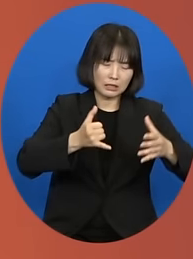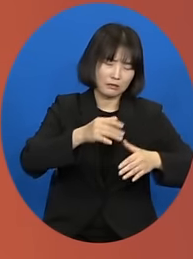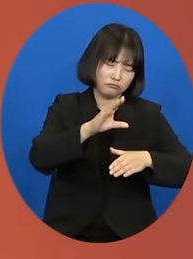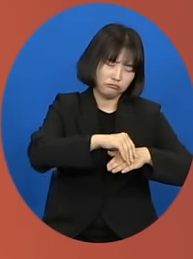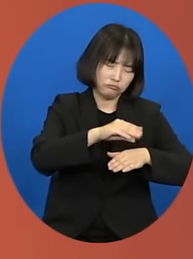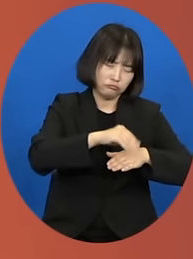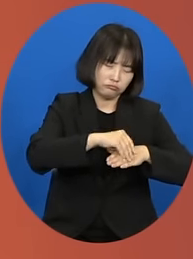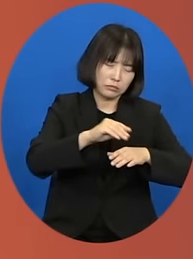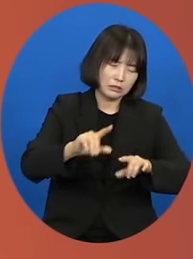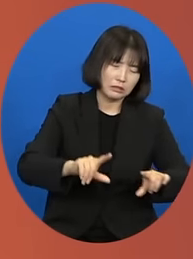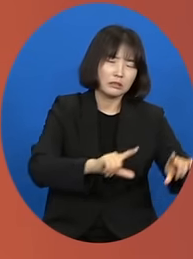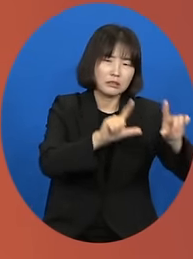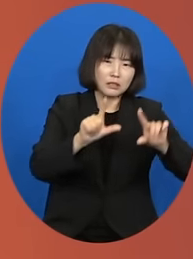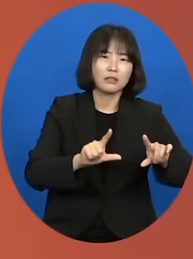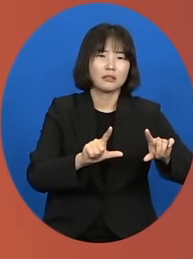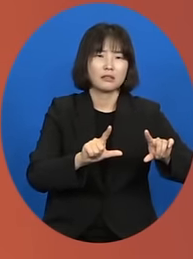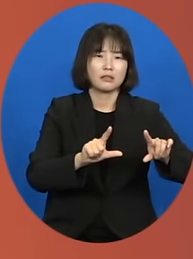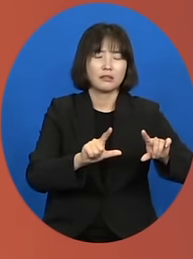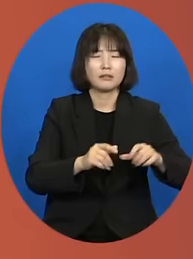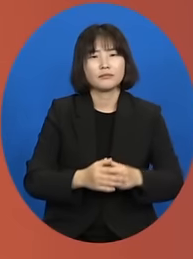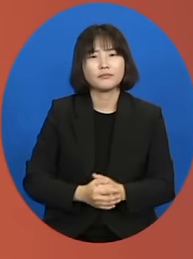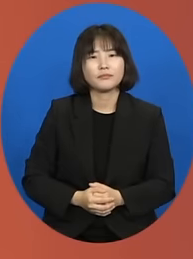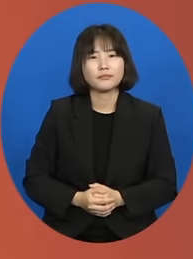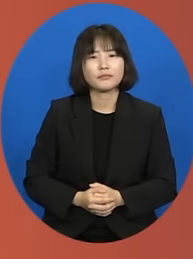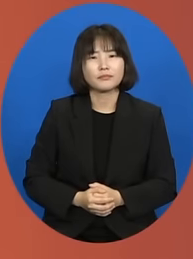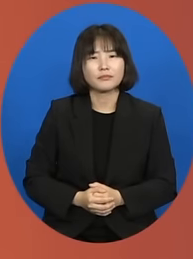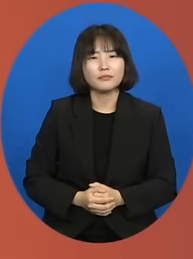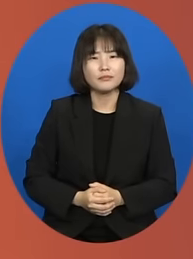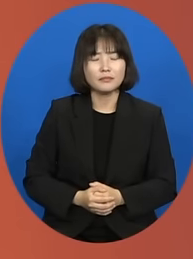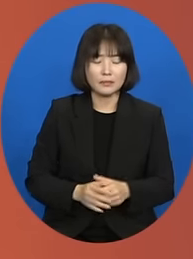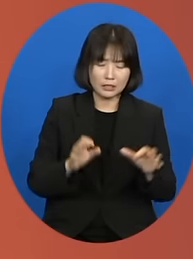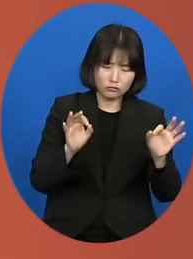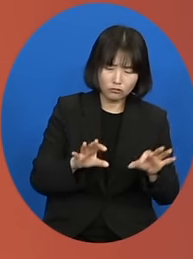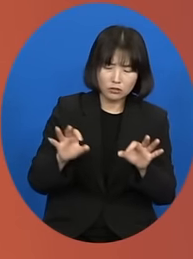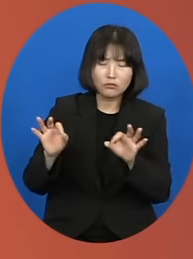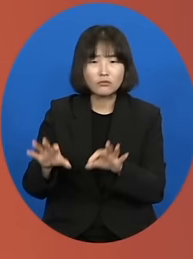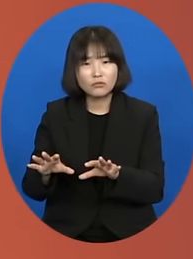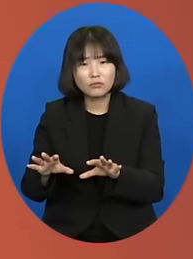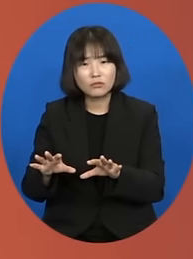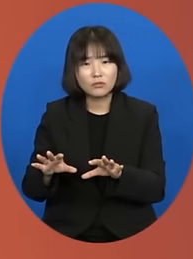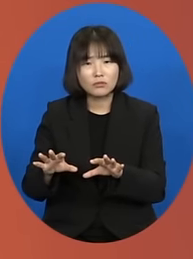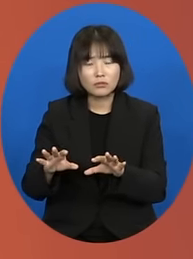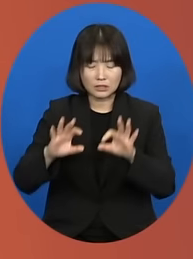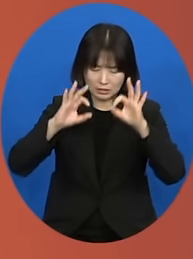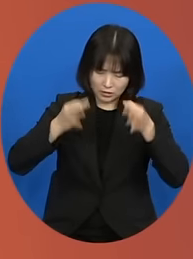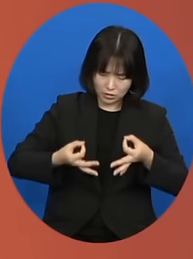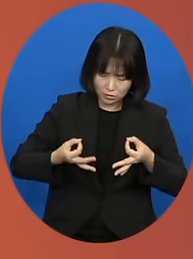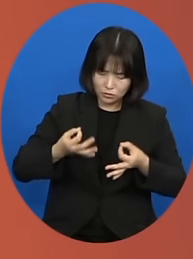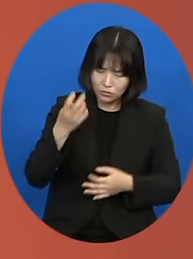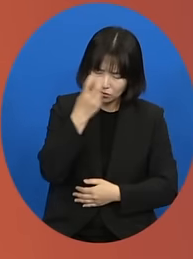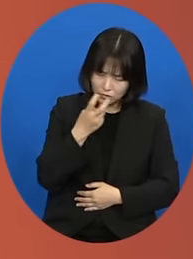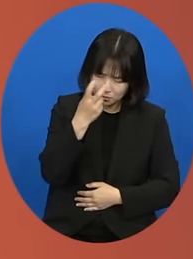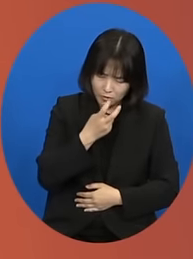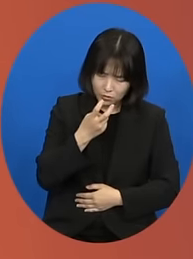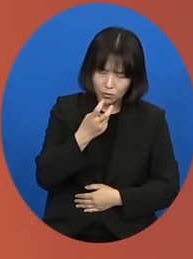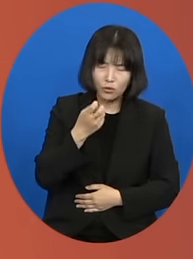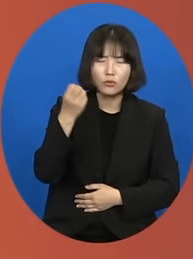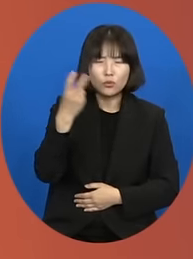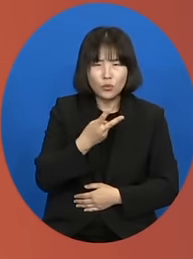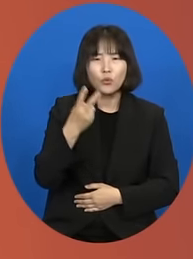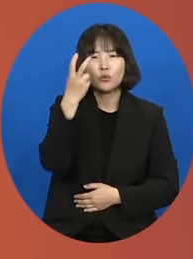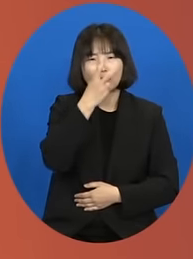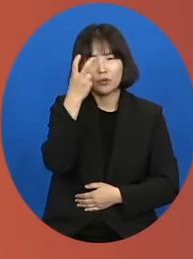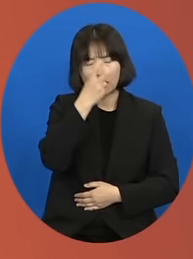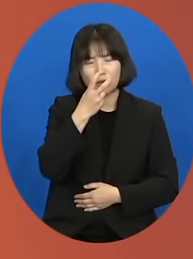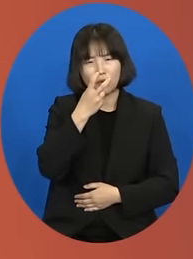되어 있습니다. 그래서 우리는 매 순간순간 우리 자신을 점검하고 또 점검해야